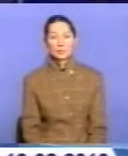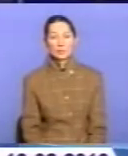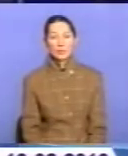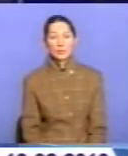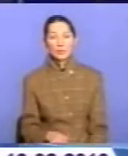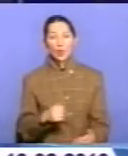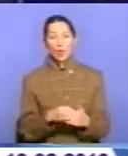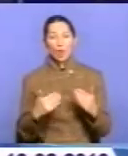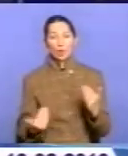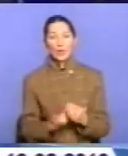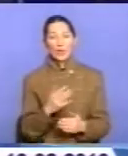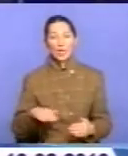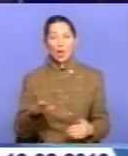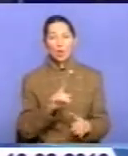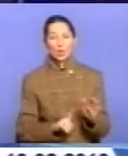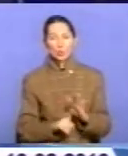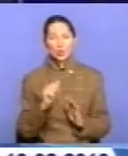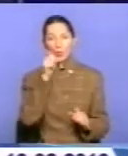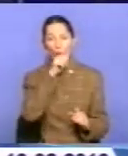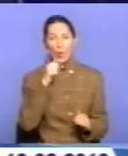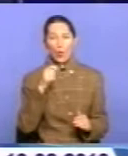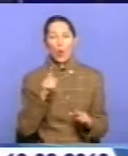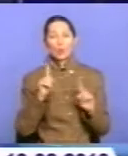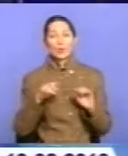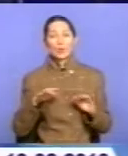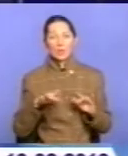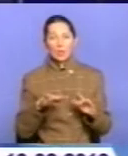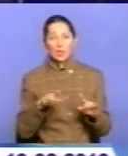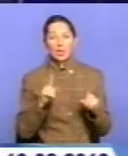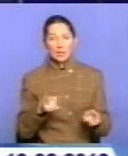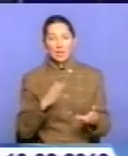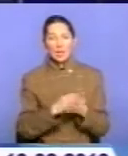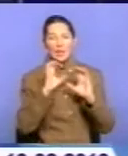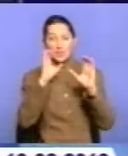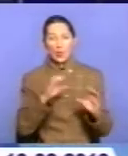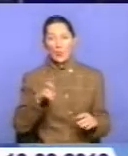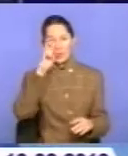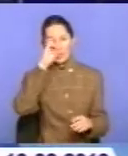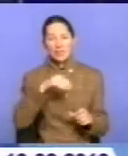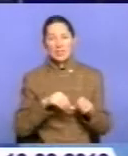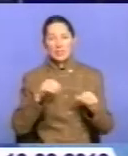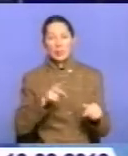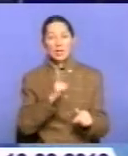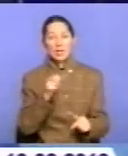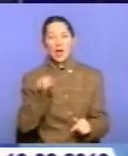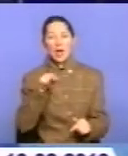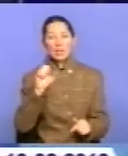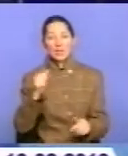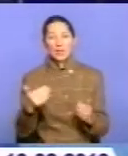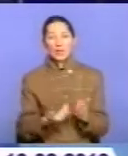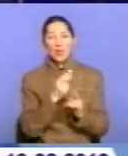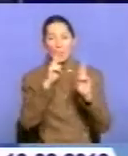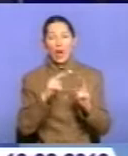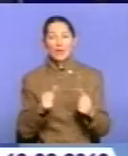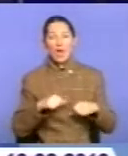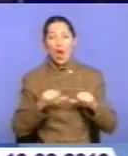І до новин краю. З початку року у дію вступив закон про державний земельний кадастр, а відповідно нові правила оформлення прав